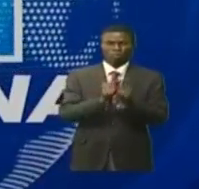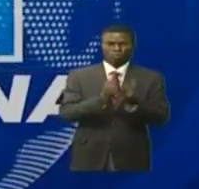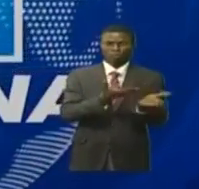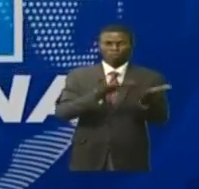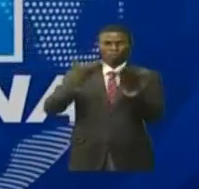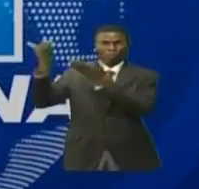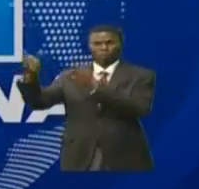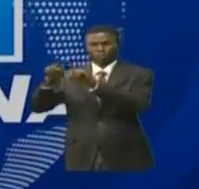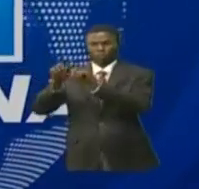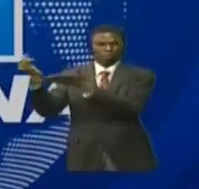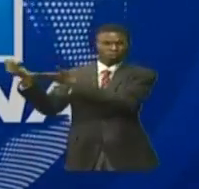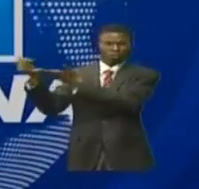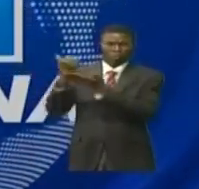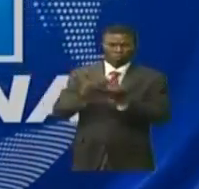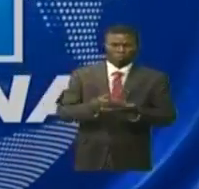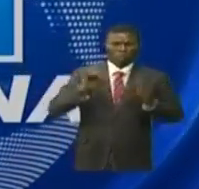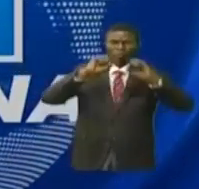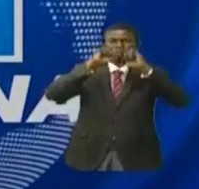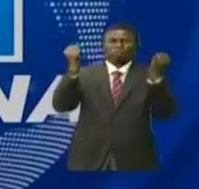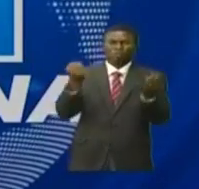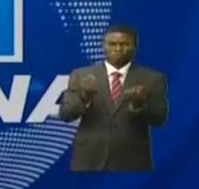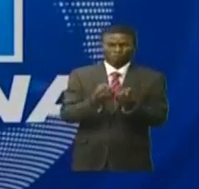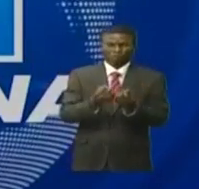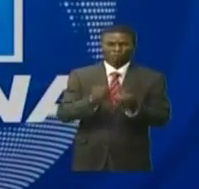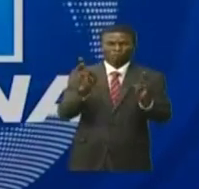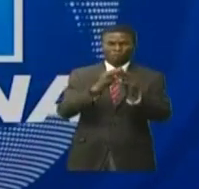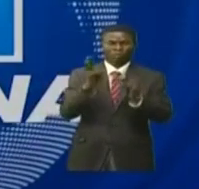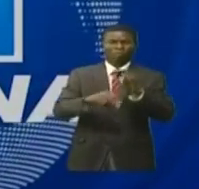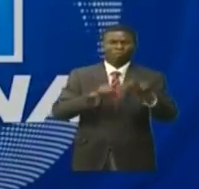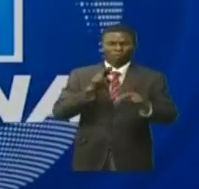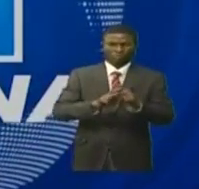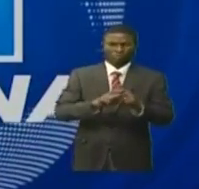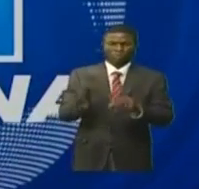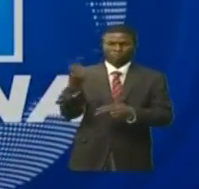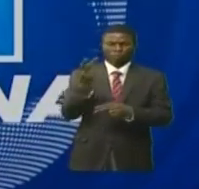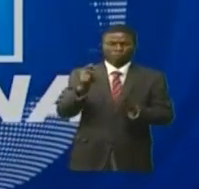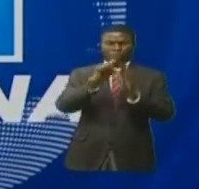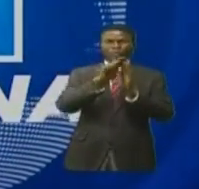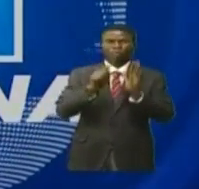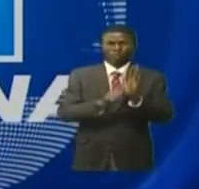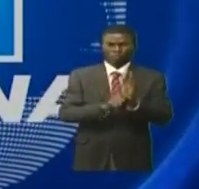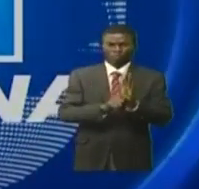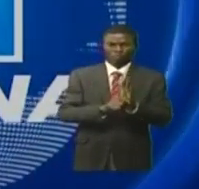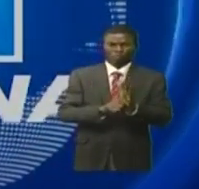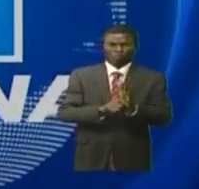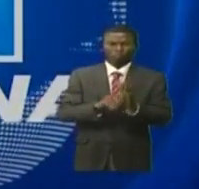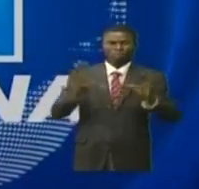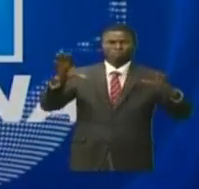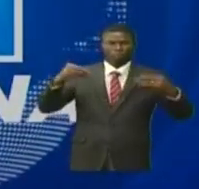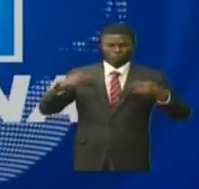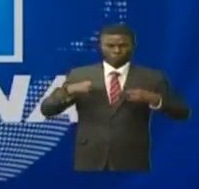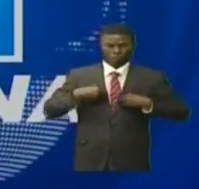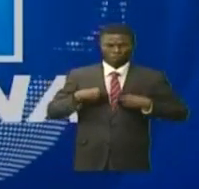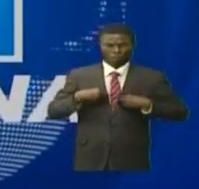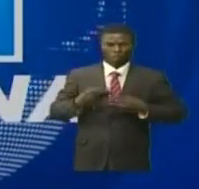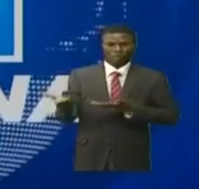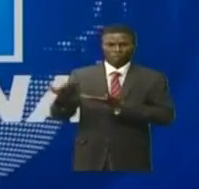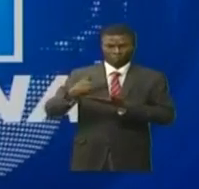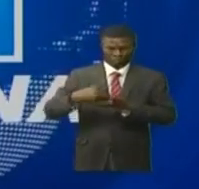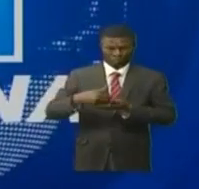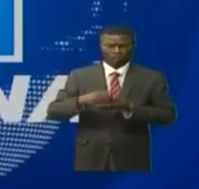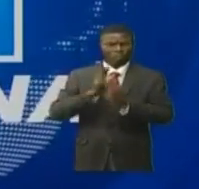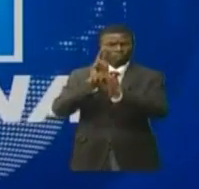concernant les sociétés à l'Assemblée nationale les deux textes ont été déclarés recevables retour sur le